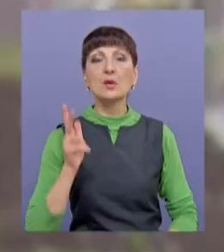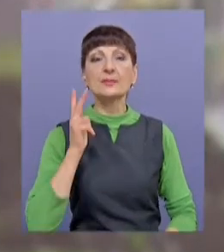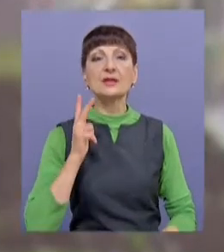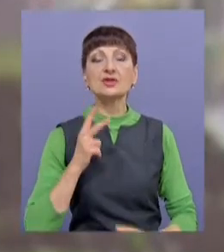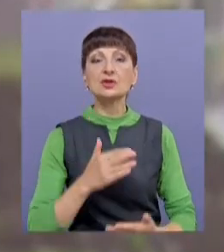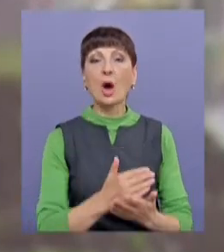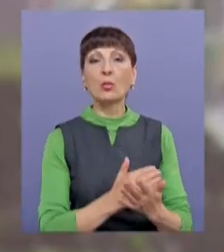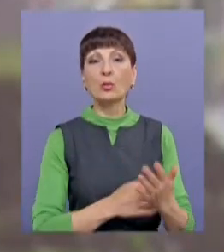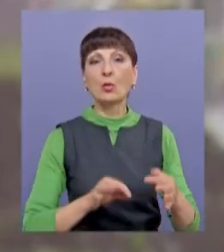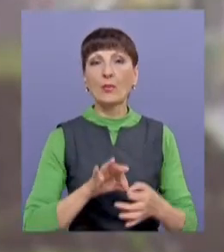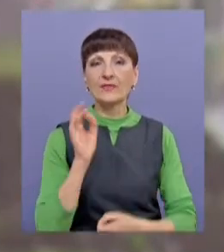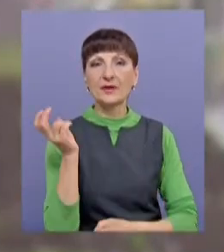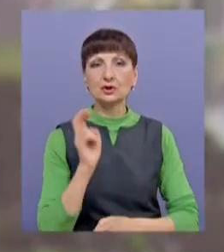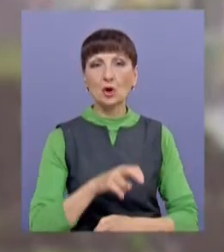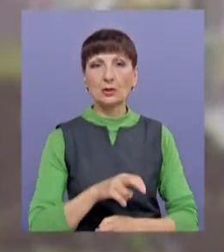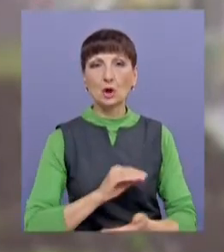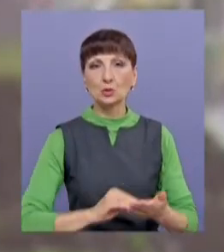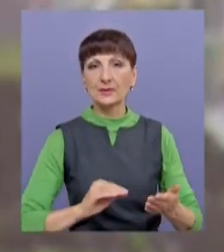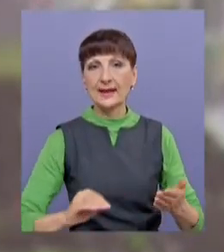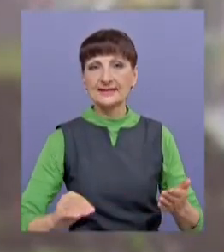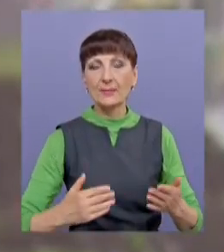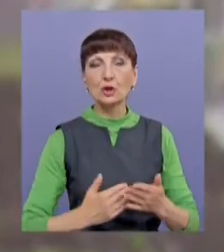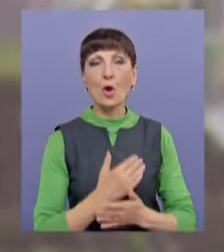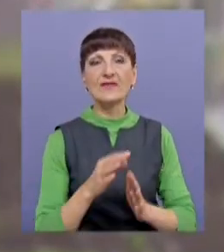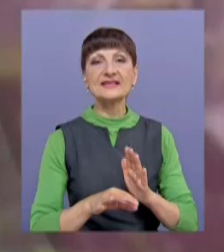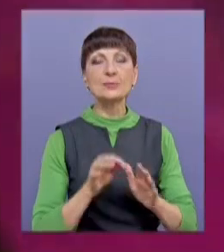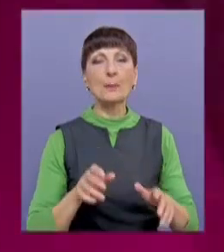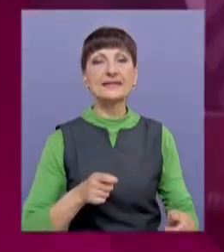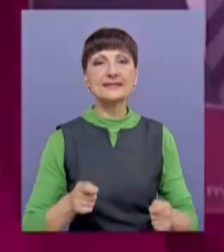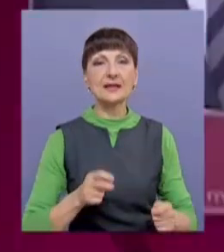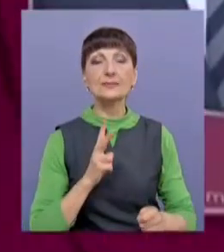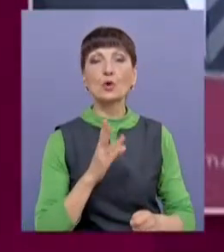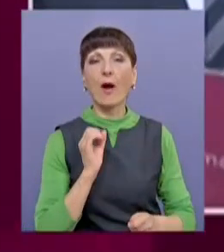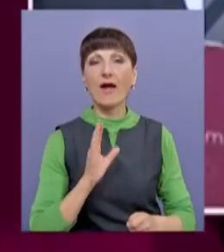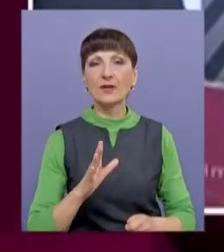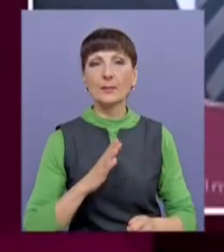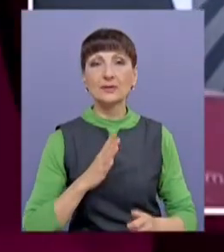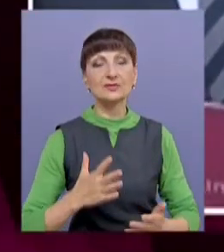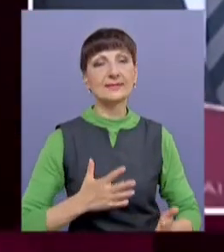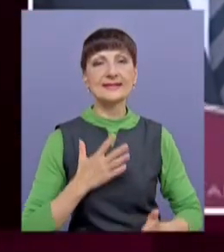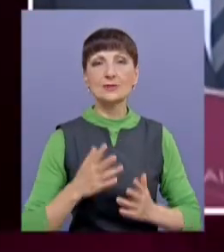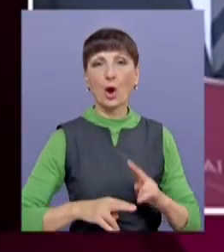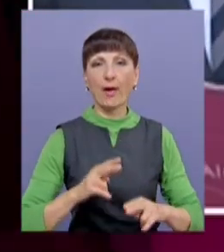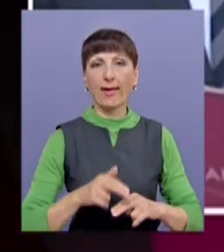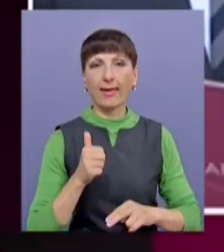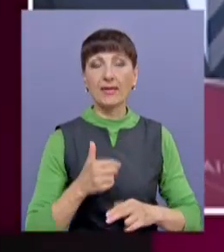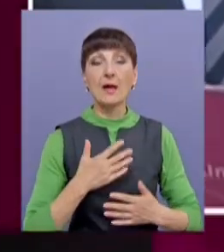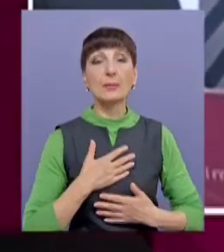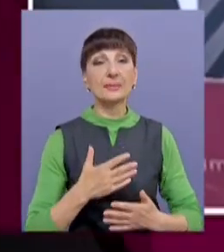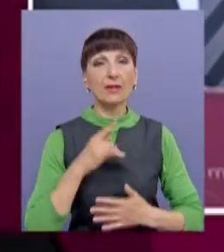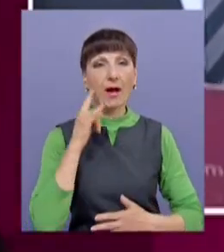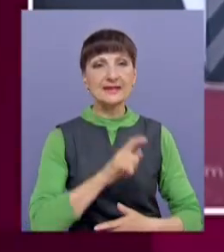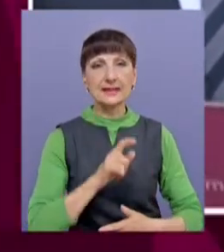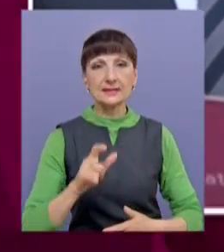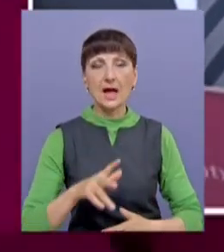По-дипломатически пунктуально пришел на встречу с журналистами новоизбранный президент. Касым-Жомарт Токаев был в приподнятом настроении и поблагодарил